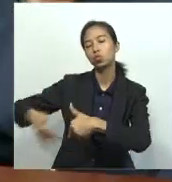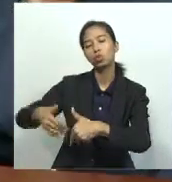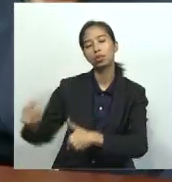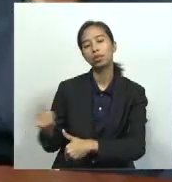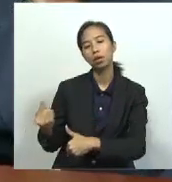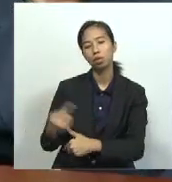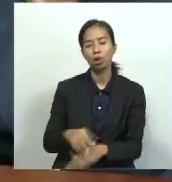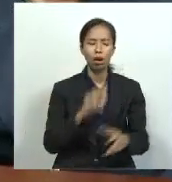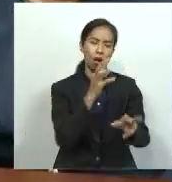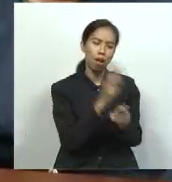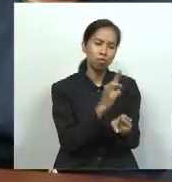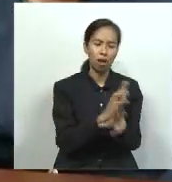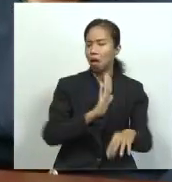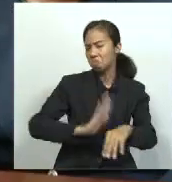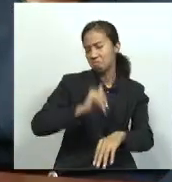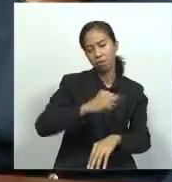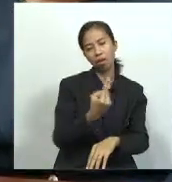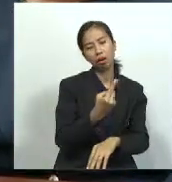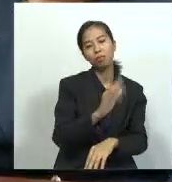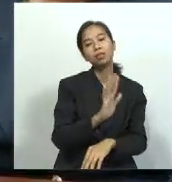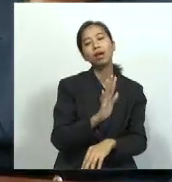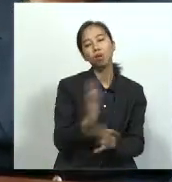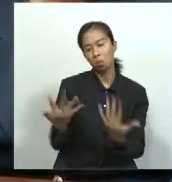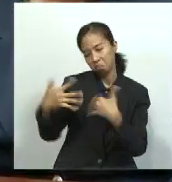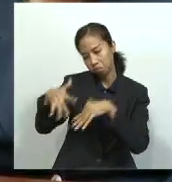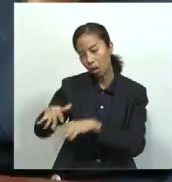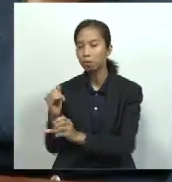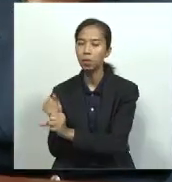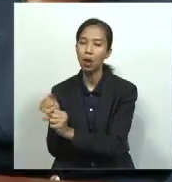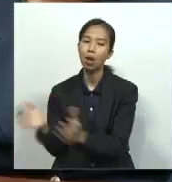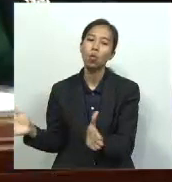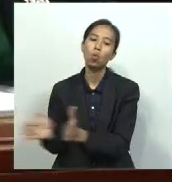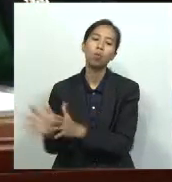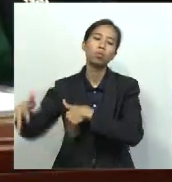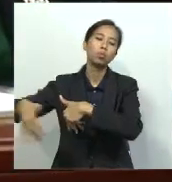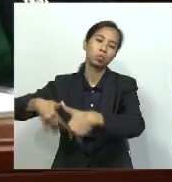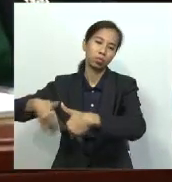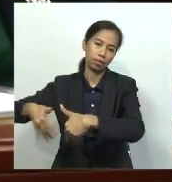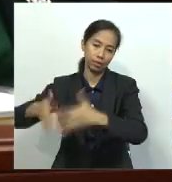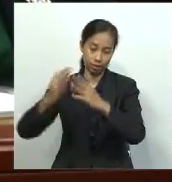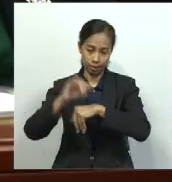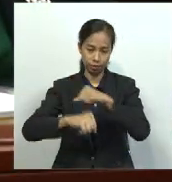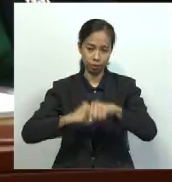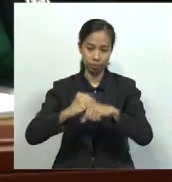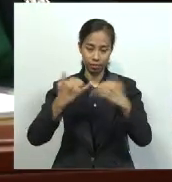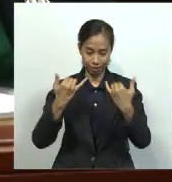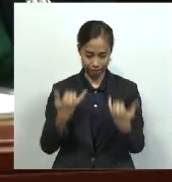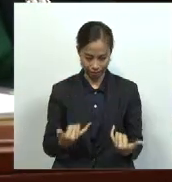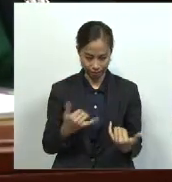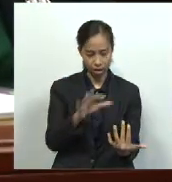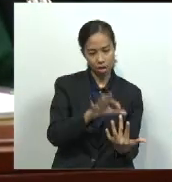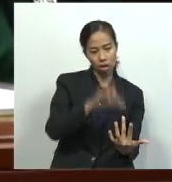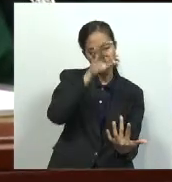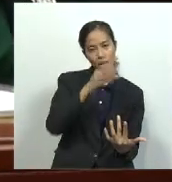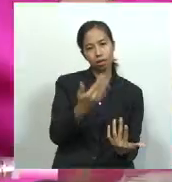ค่การรักษาพยาบาลอย่างเดียวเท่านั้นนะครับซึ่งปีนี้เนี่ยนะครับทางคณะกรรมการคัดเลือกแพทย์ดีเด่นในชนบทได้พิจ